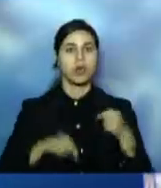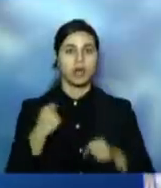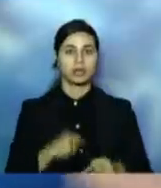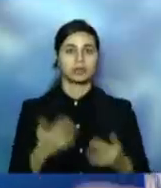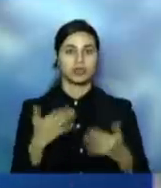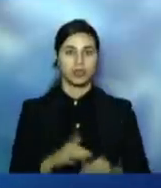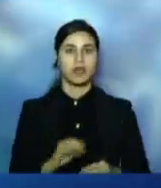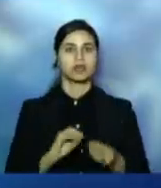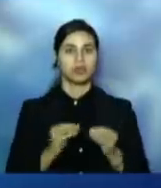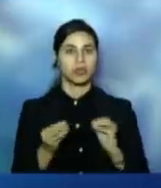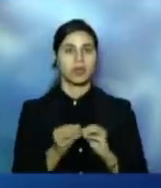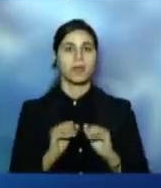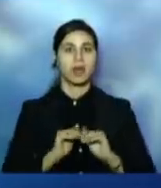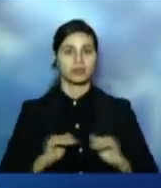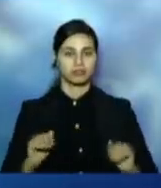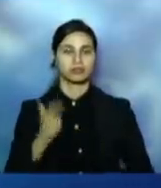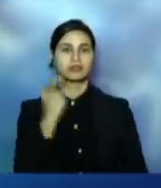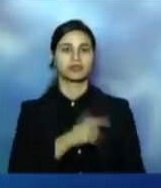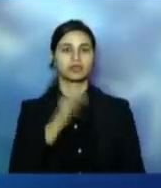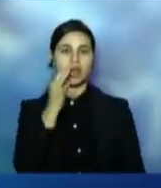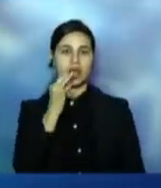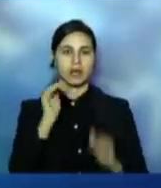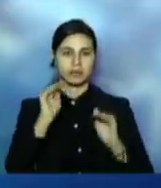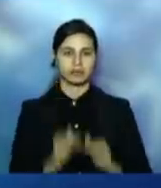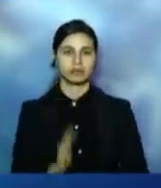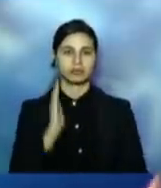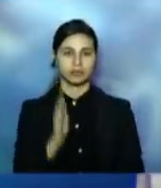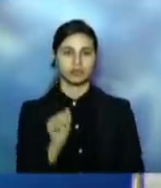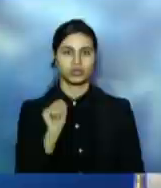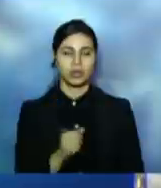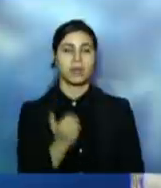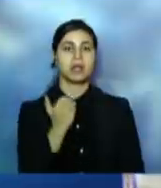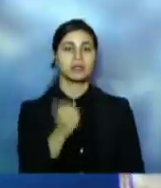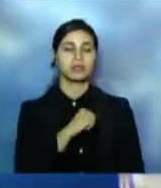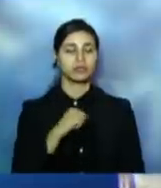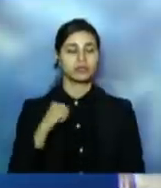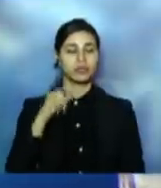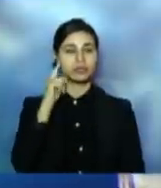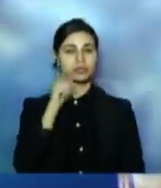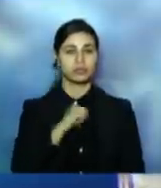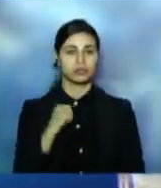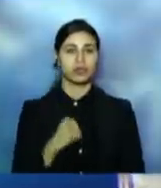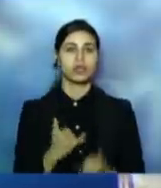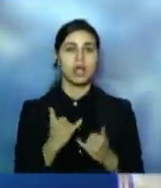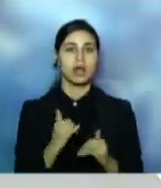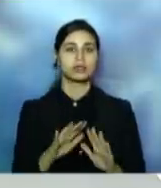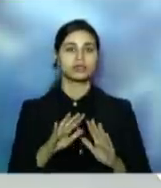აღიდგენს წონასწორობას, ესეც დაბრუნდება თავის ნორმალურ ფაზაში. თქვენ როგორი შთაბეჭდილება გაქვთ ამ